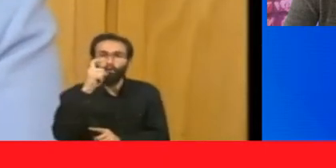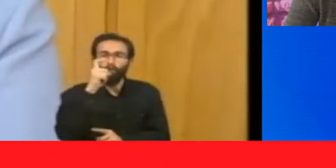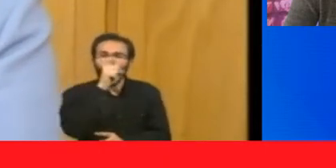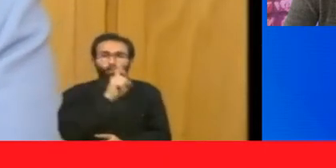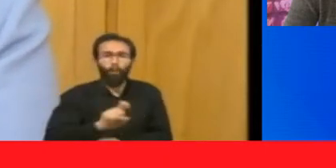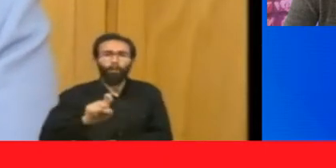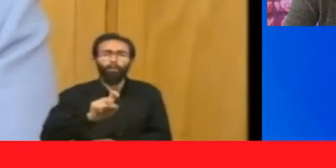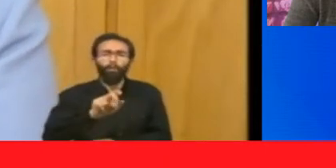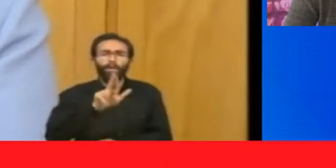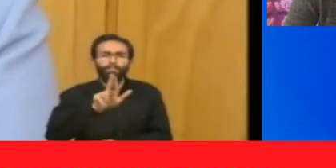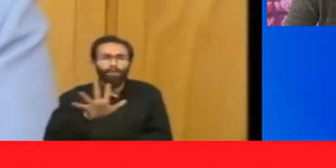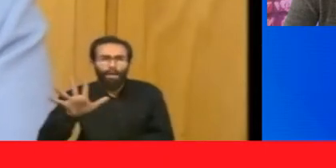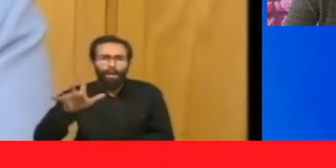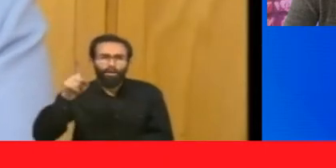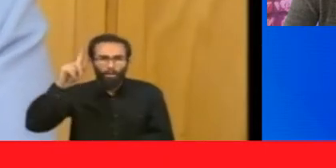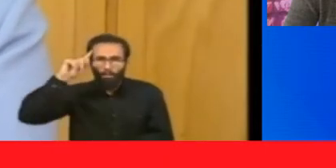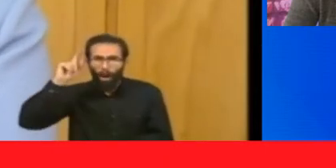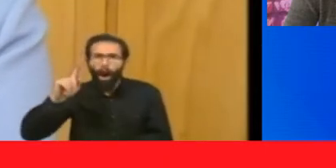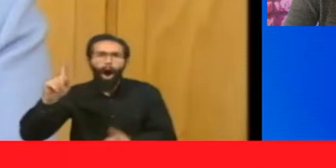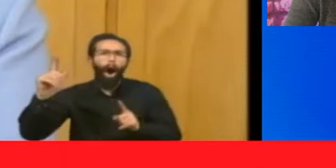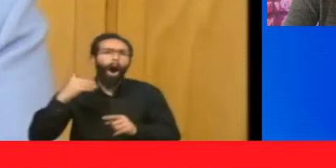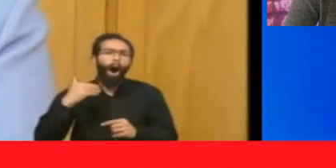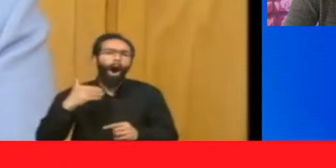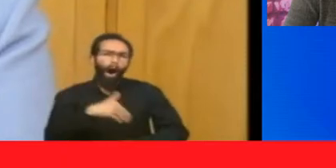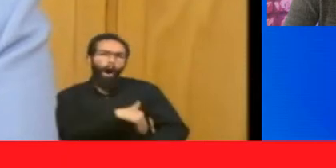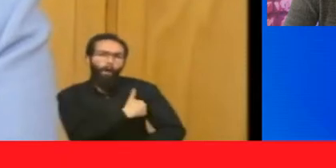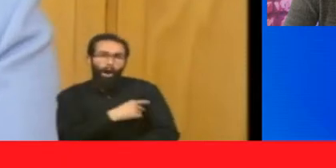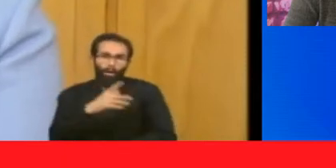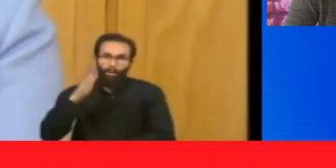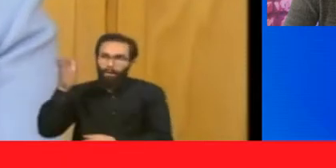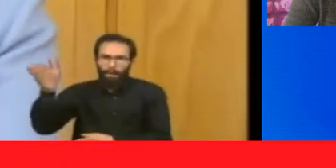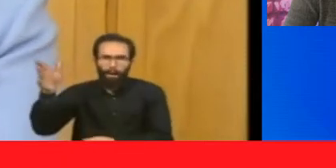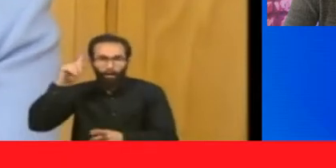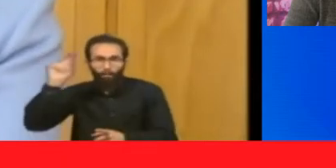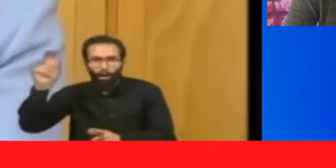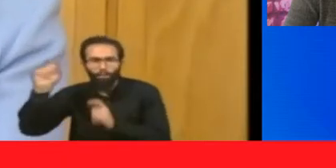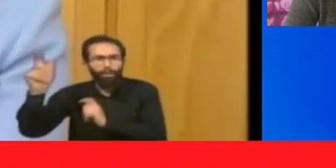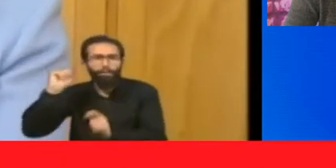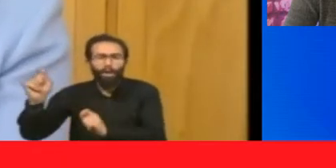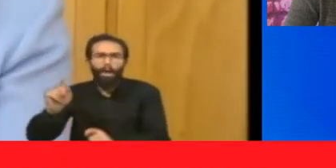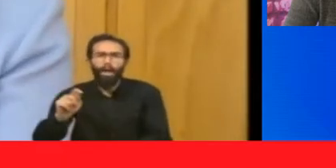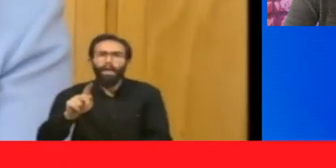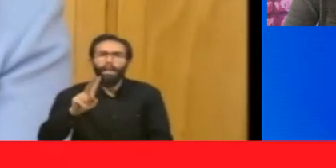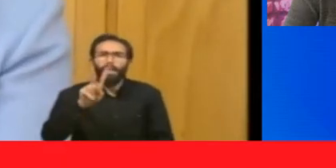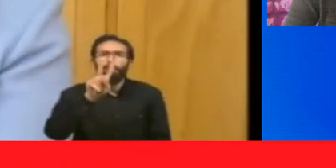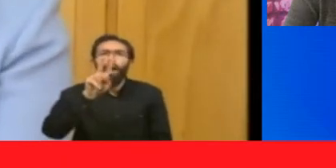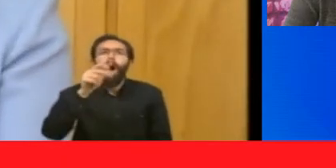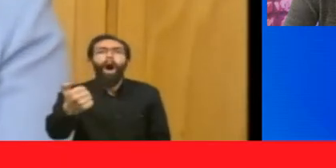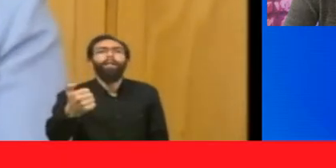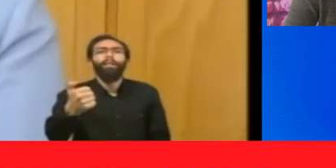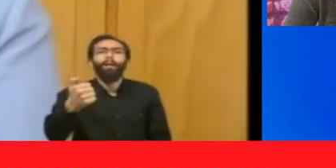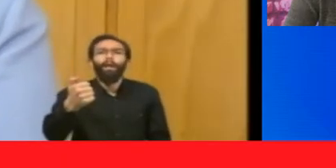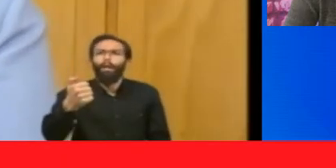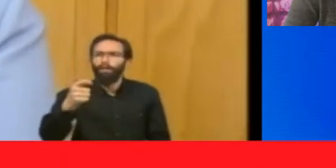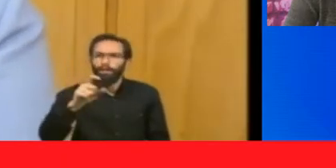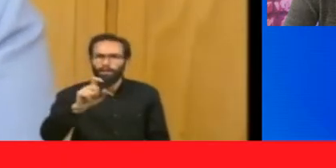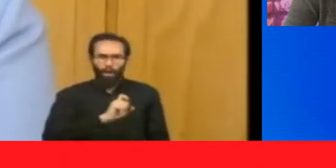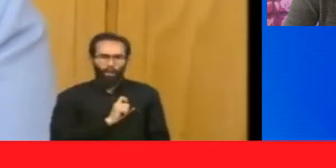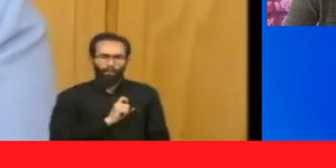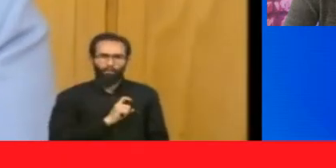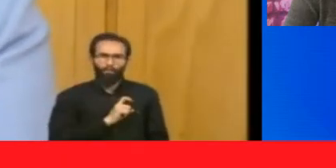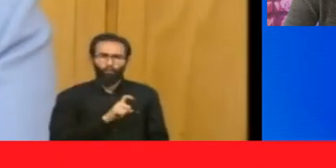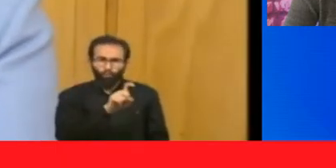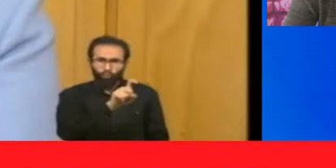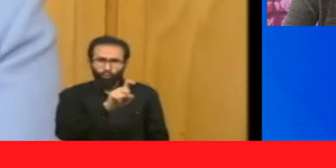ise sadece 26'sına cevap verilmiştir. En insani talep olan aile görüşü